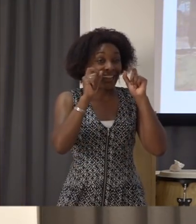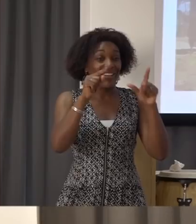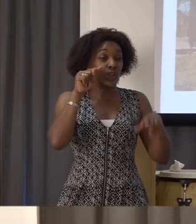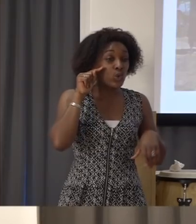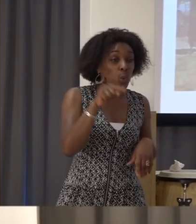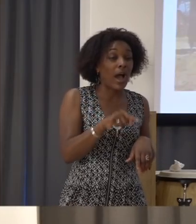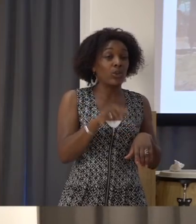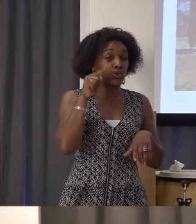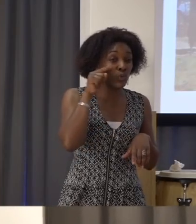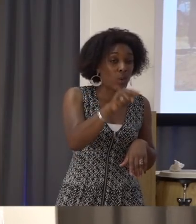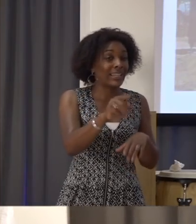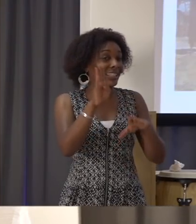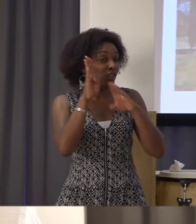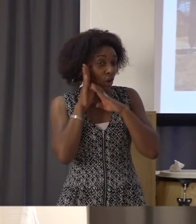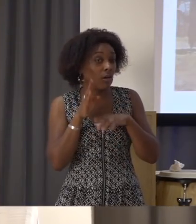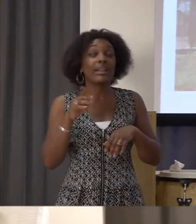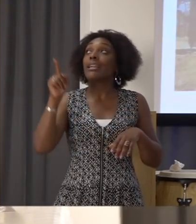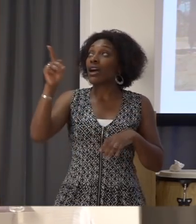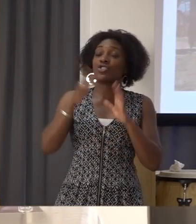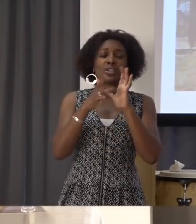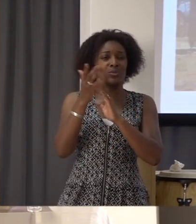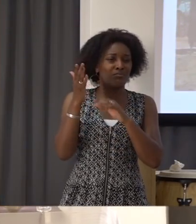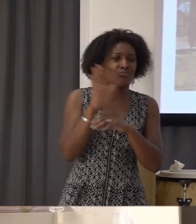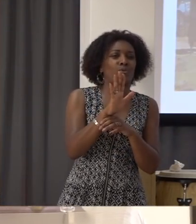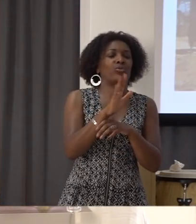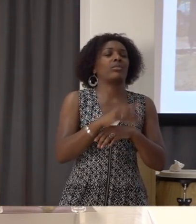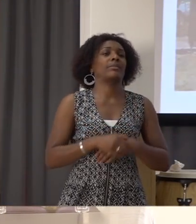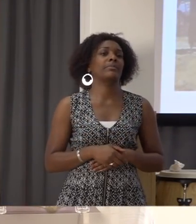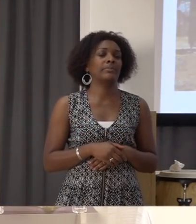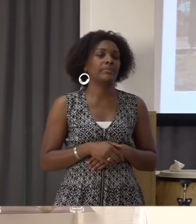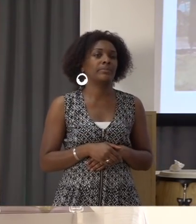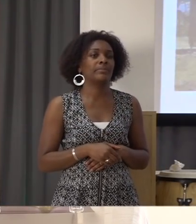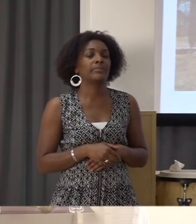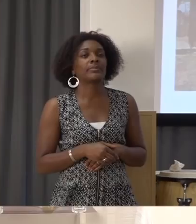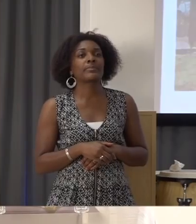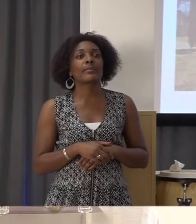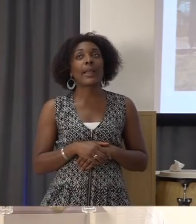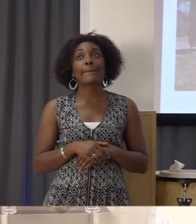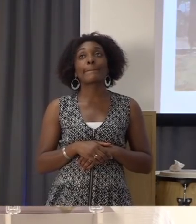Jésus t'éclairera.